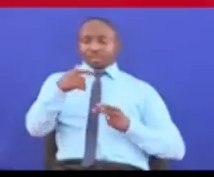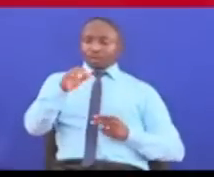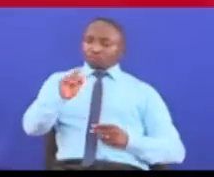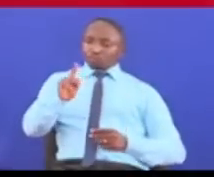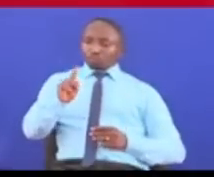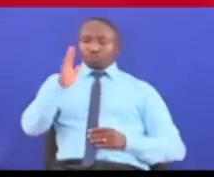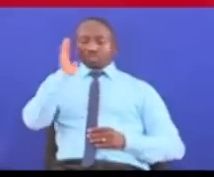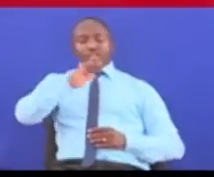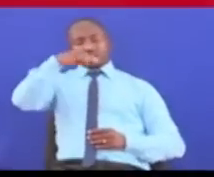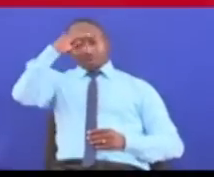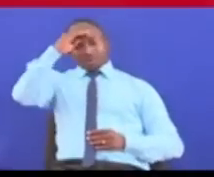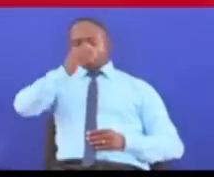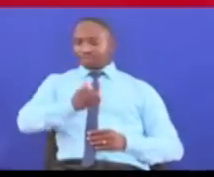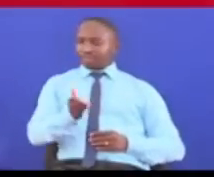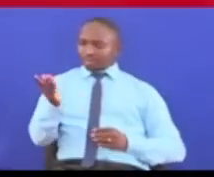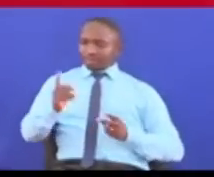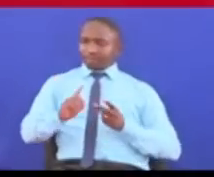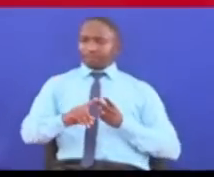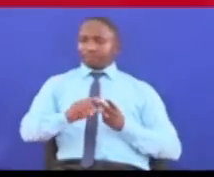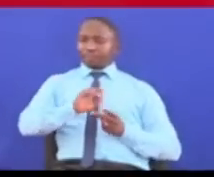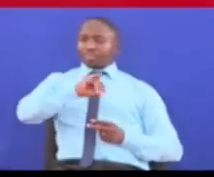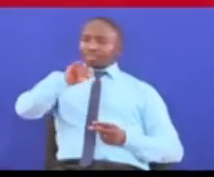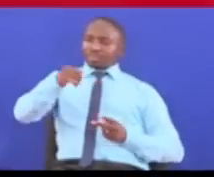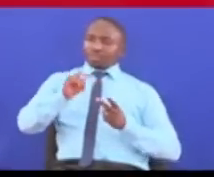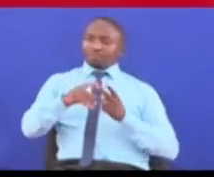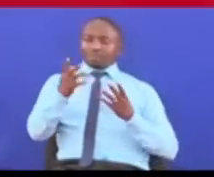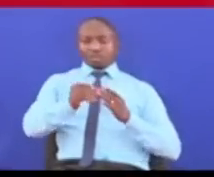j lais na meng